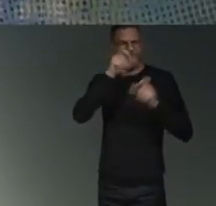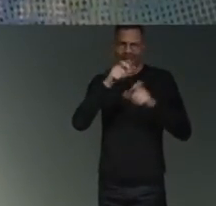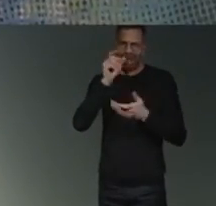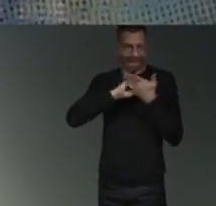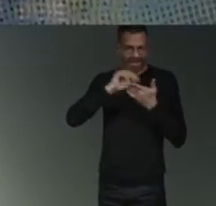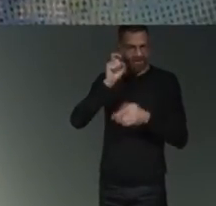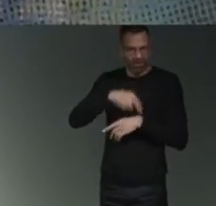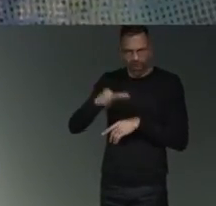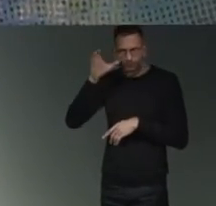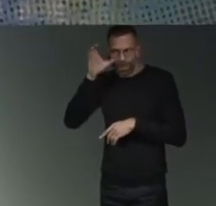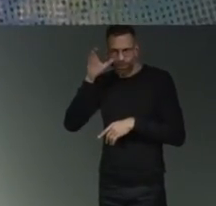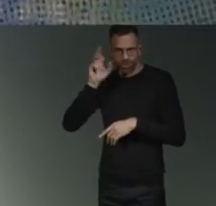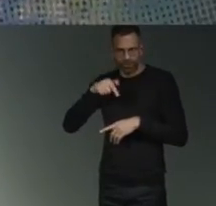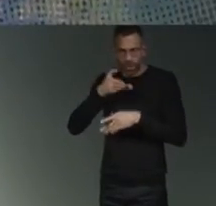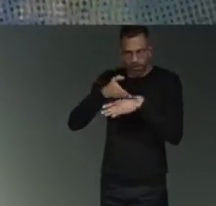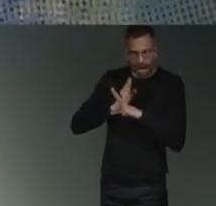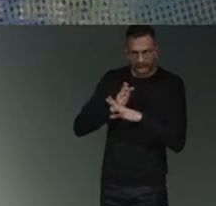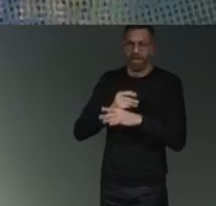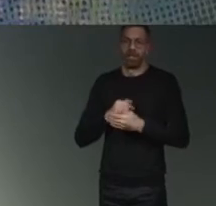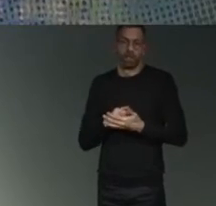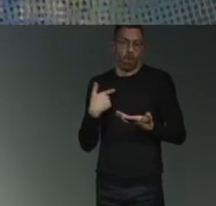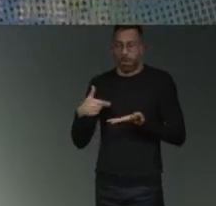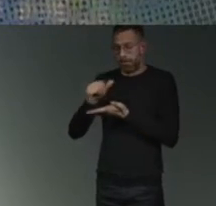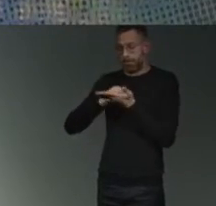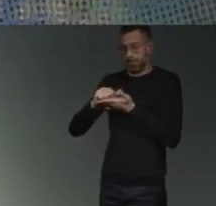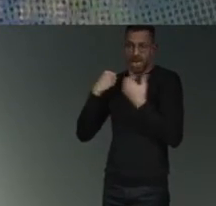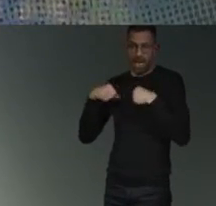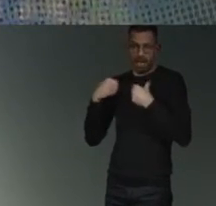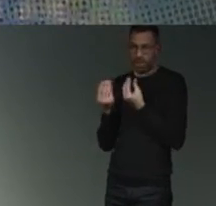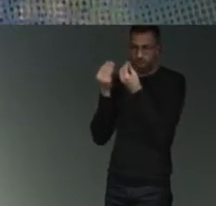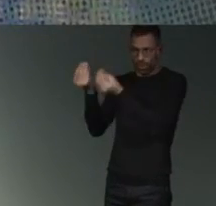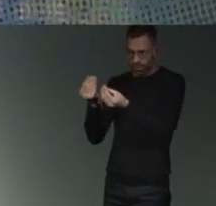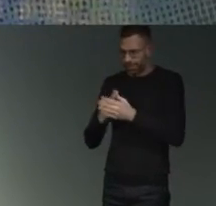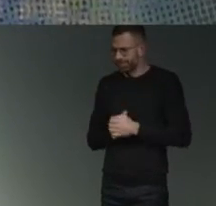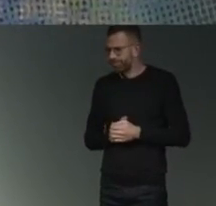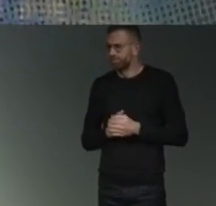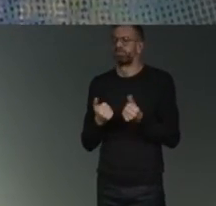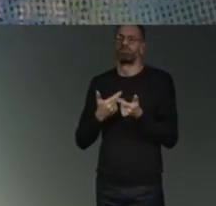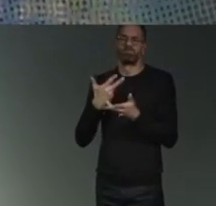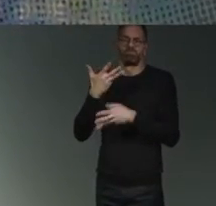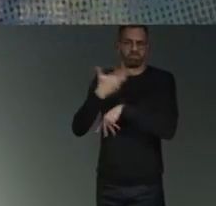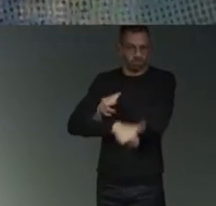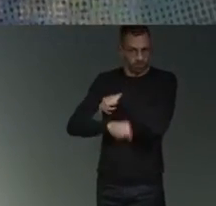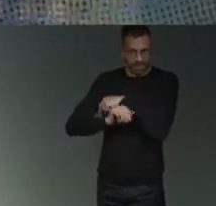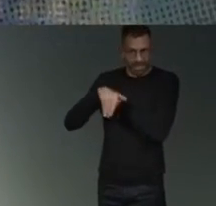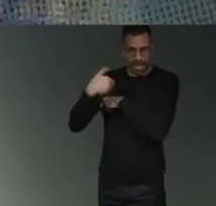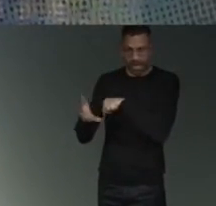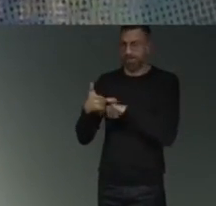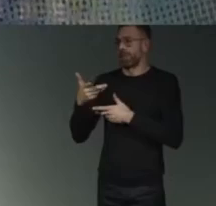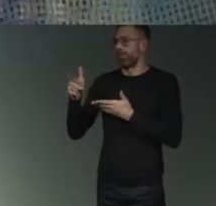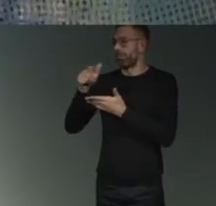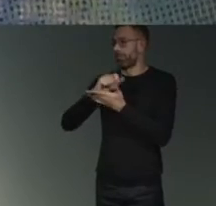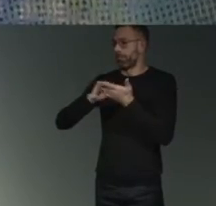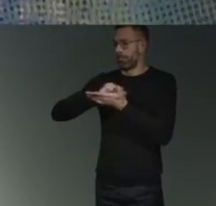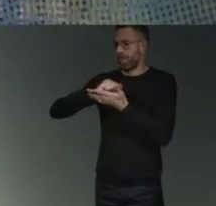à l'écoute, prêts à voilà. Je lui ai donné mon adresse mail. Et quelques semaines plus tard, j'ai reçu